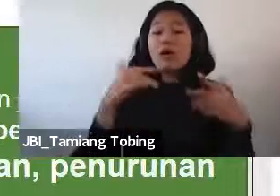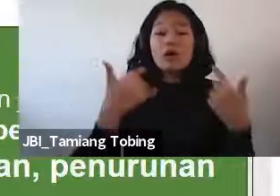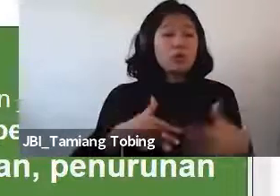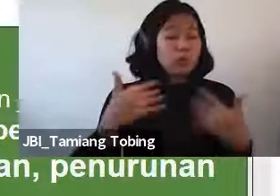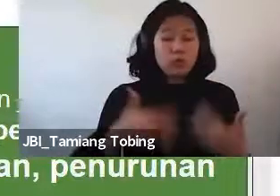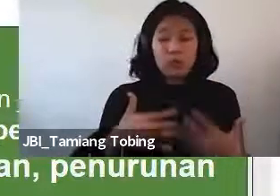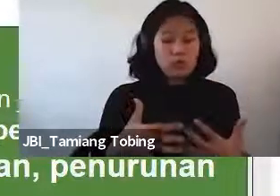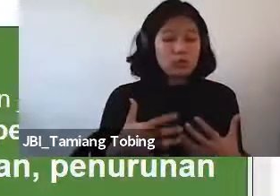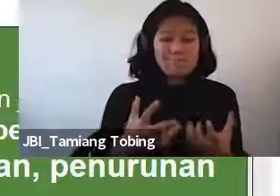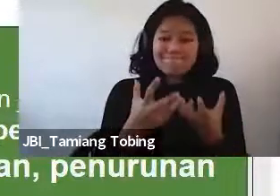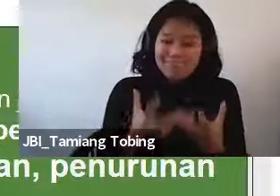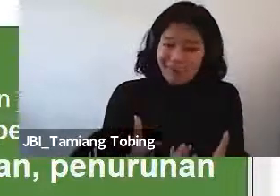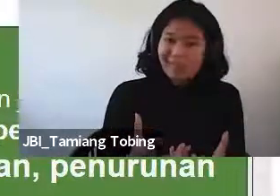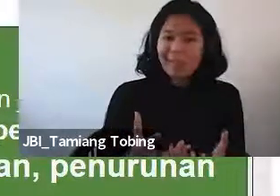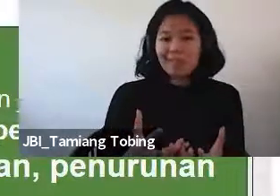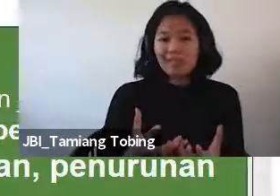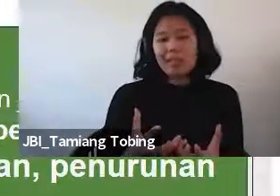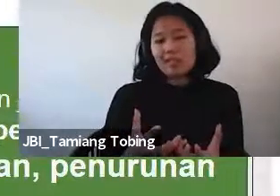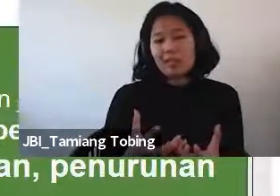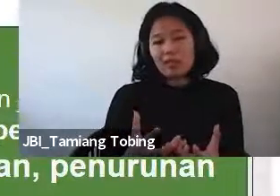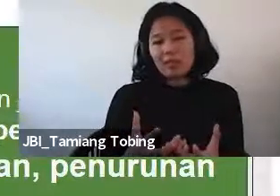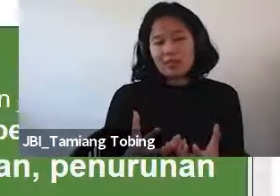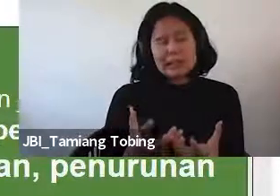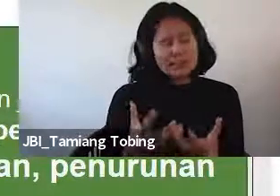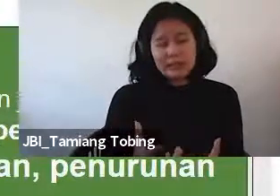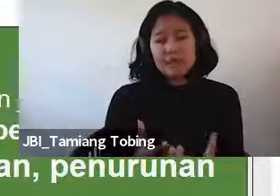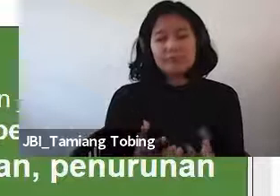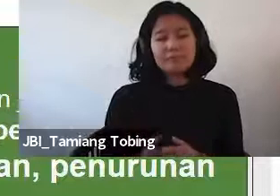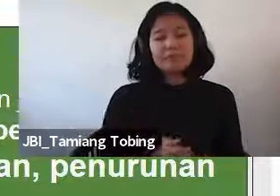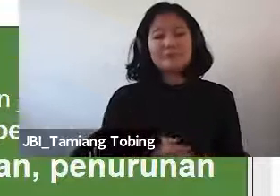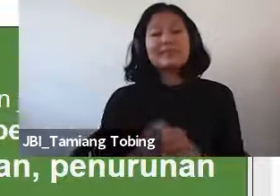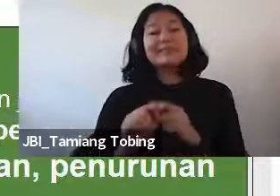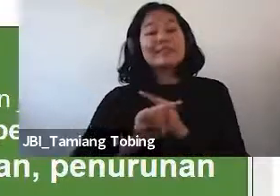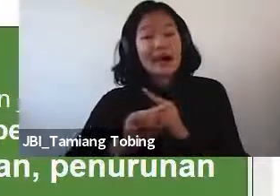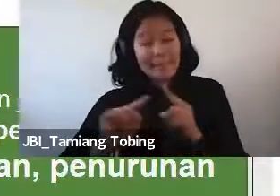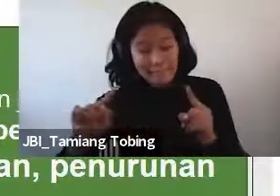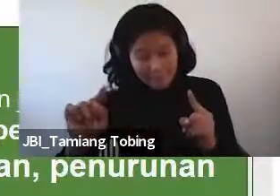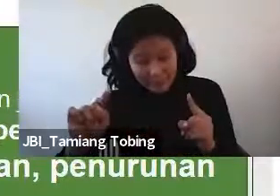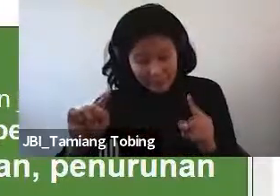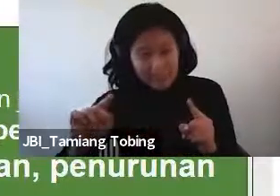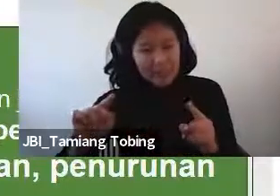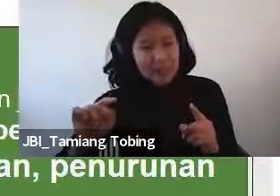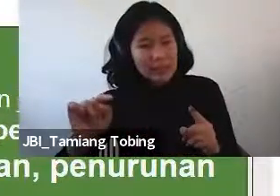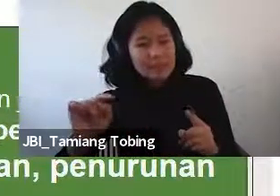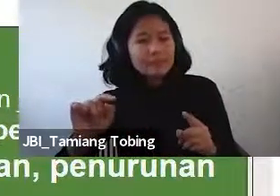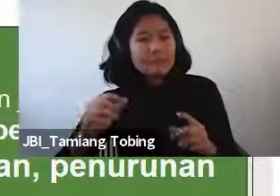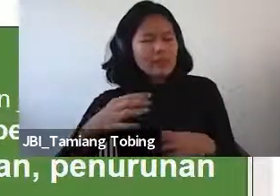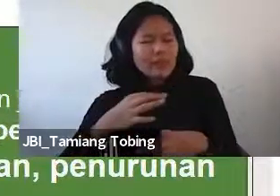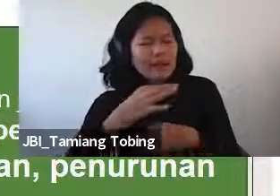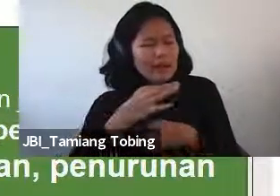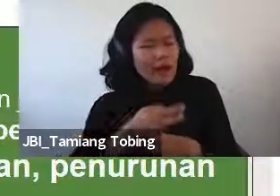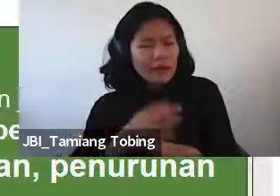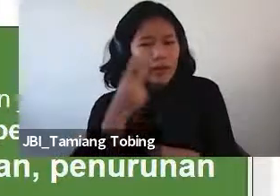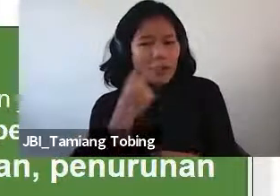dirasakan. Ini sudah mulai berat, dirasakan berat. Tetapi menariknya adalah